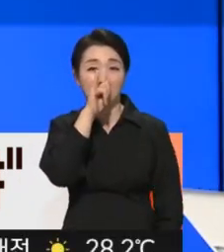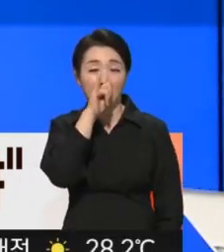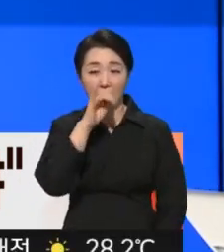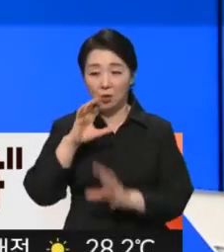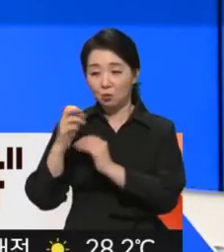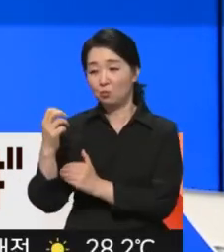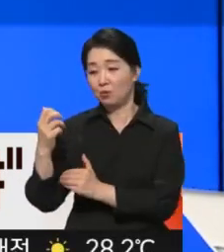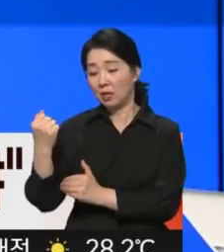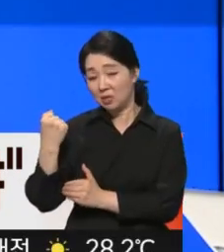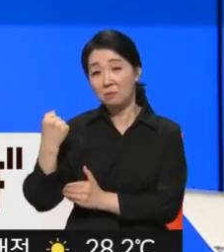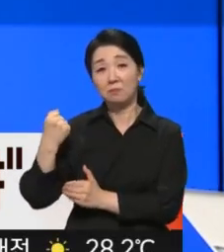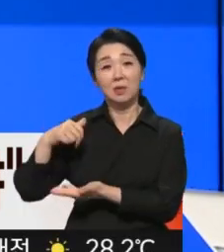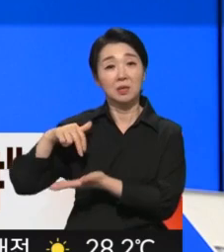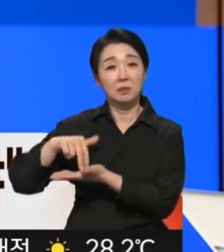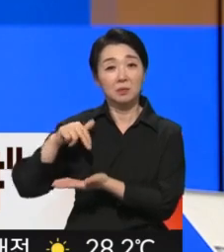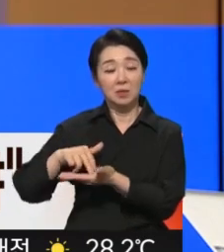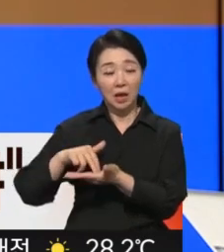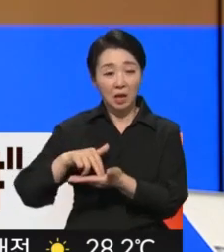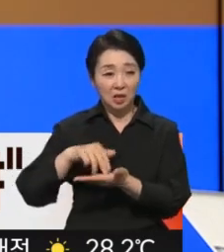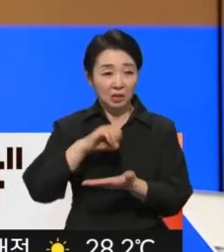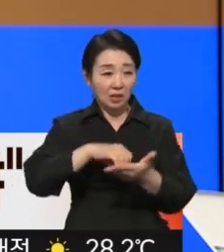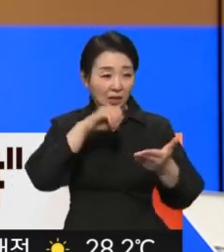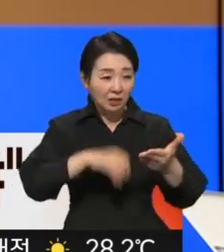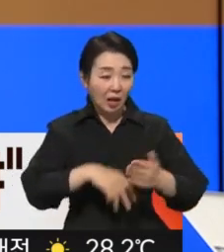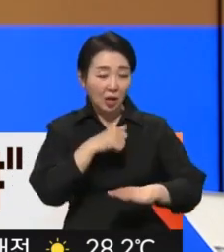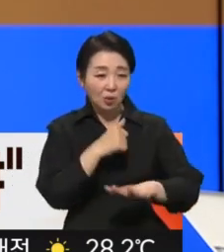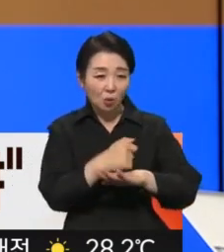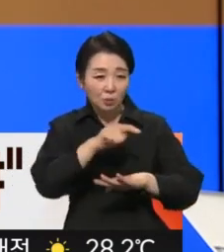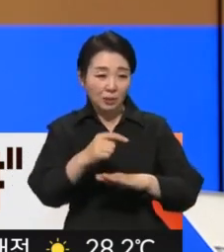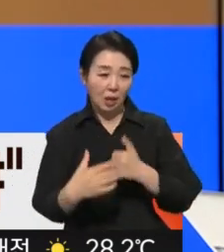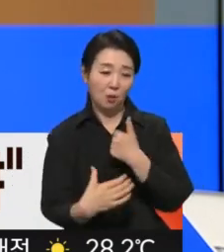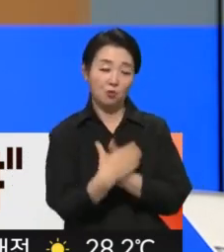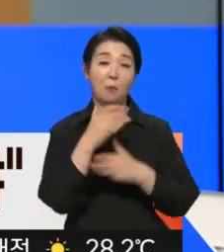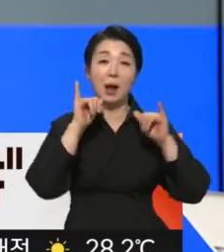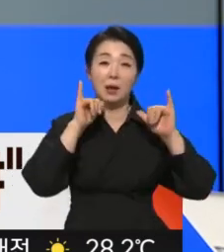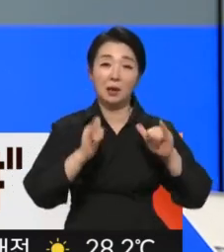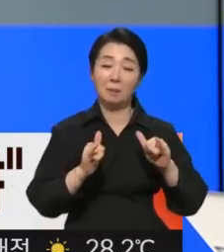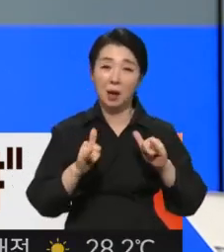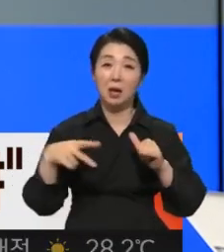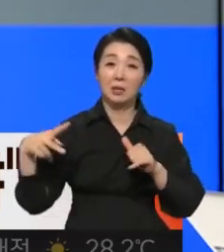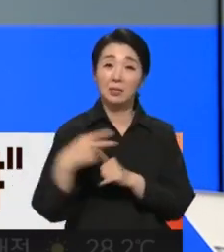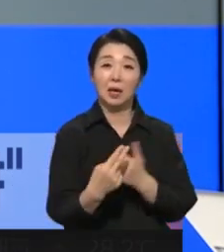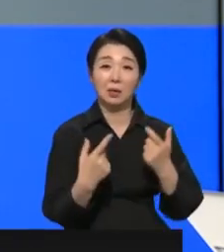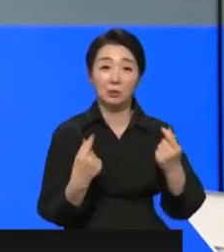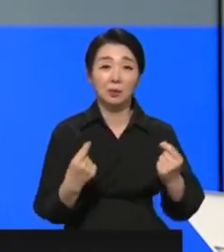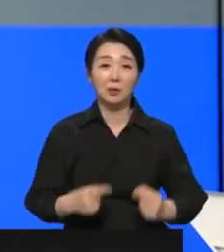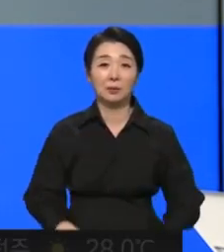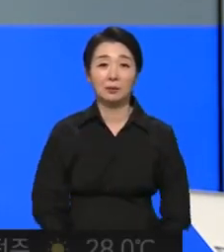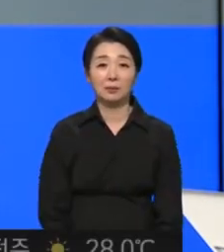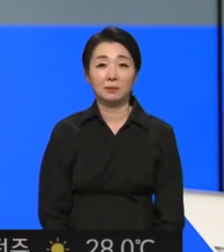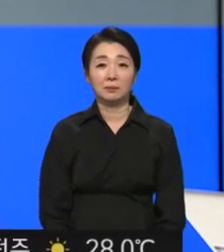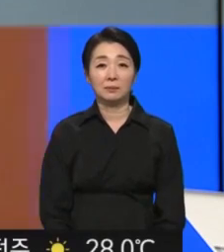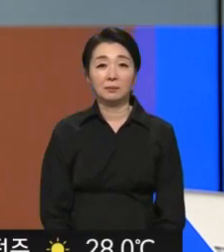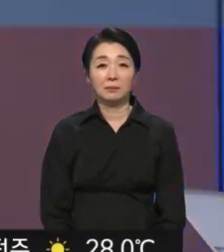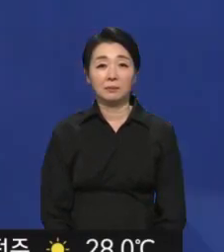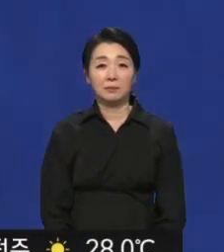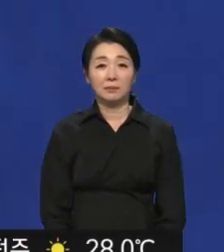탈당은 꼬리 자르기라면서 김 의원의 의원직 사퇴를 압박했는데 관련 소식을 유정하 실장이 정리했습니다.